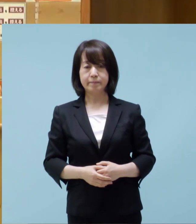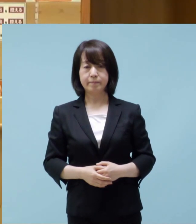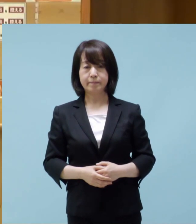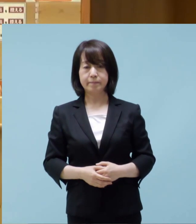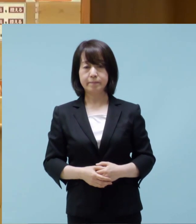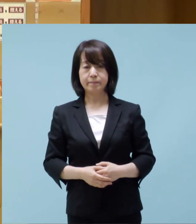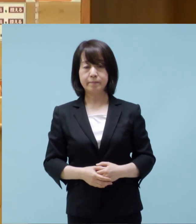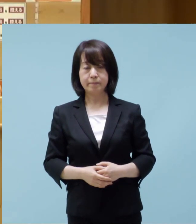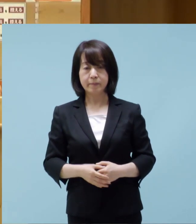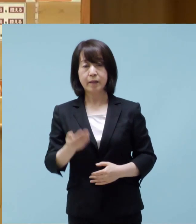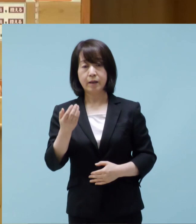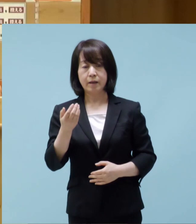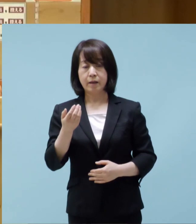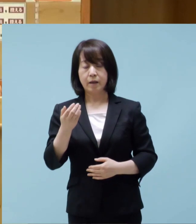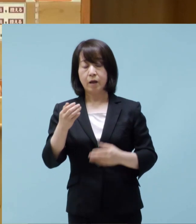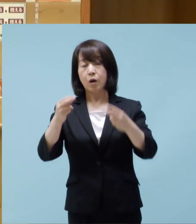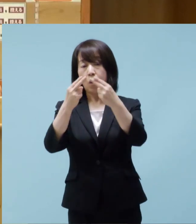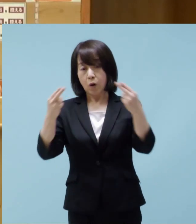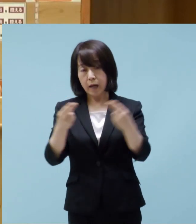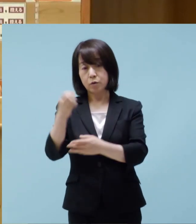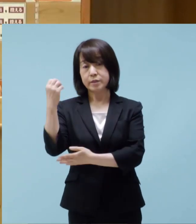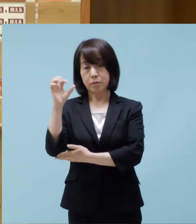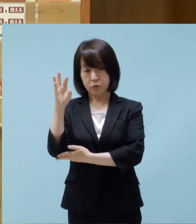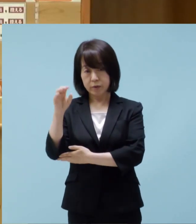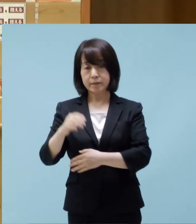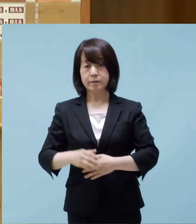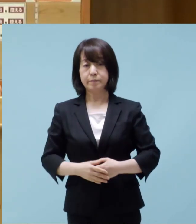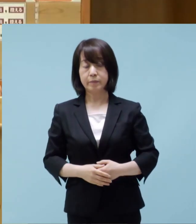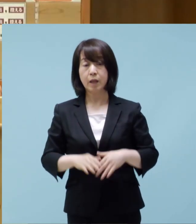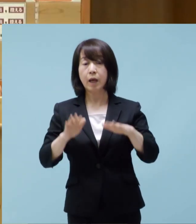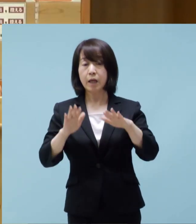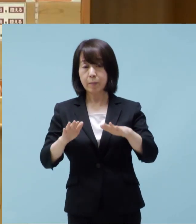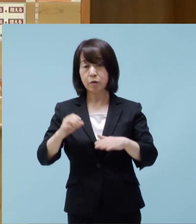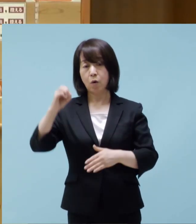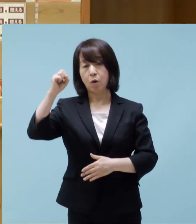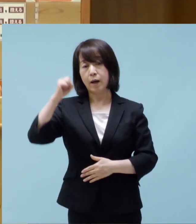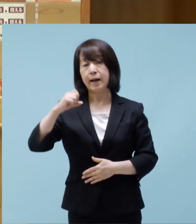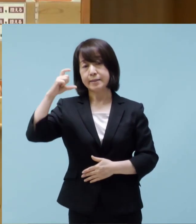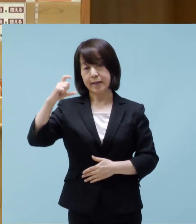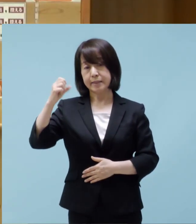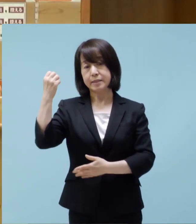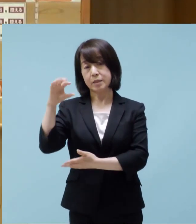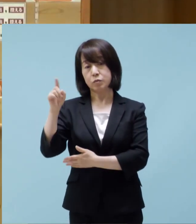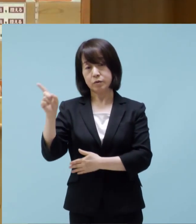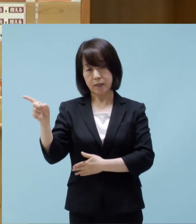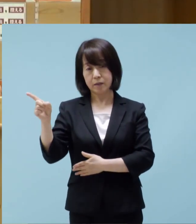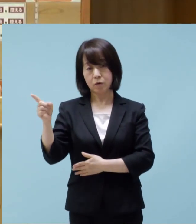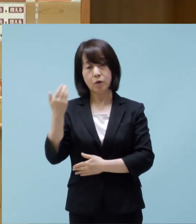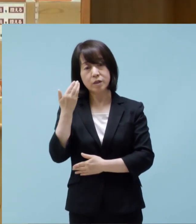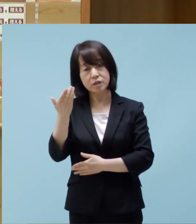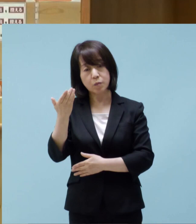北海道新聞の村田です。今の朝日新聞さんと質問結構重なるんですけども、